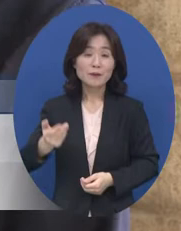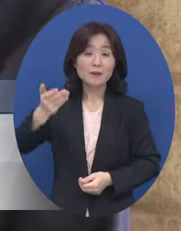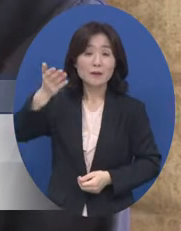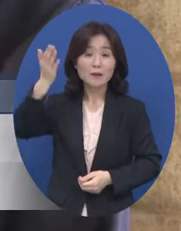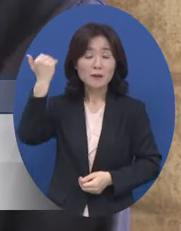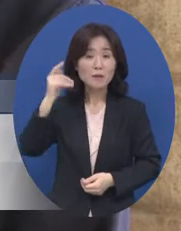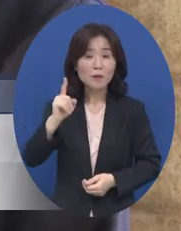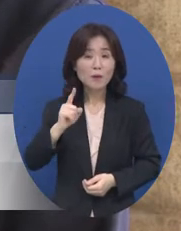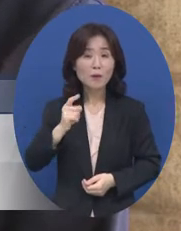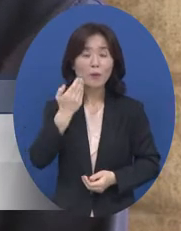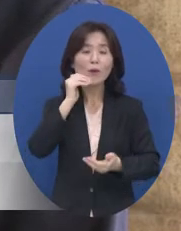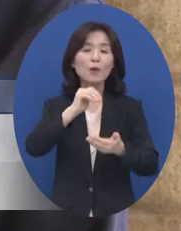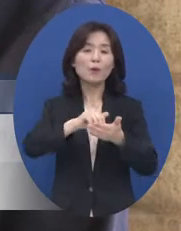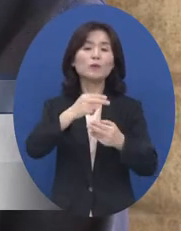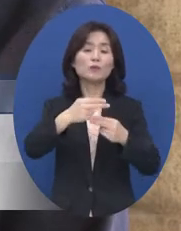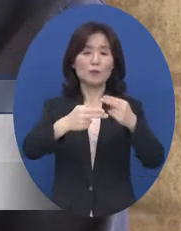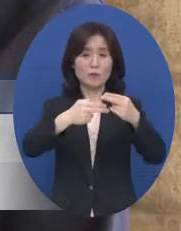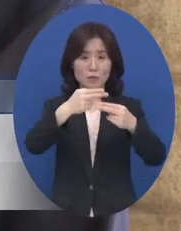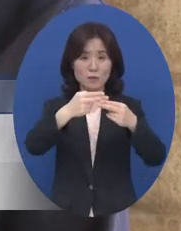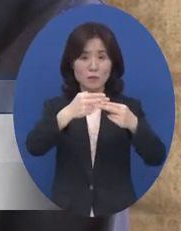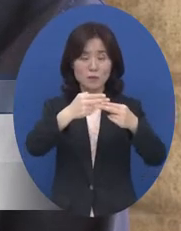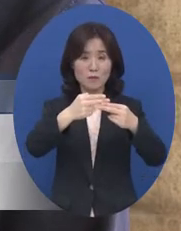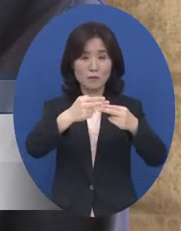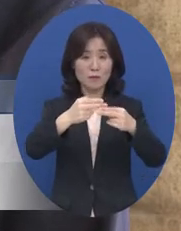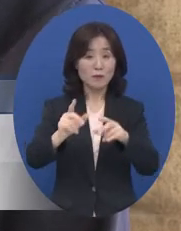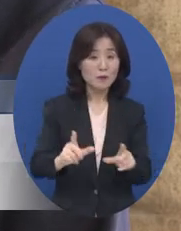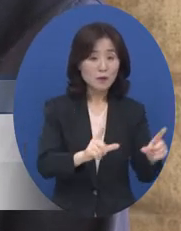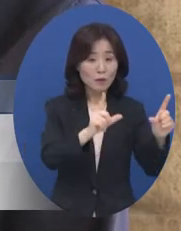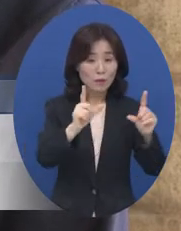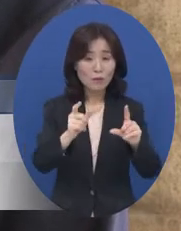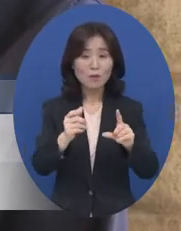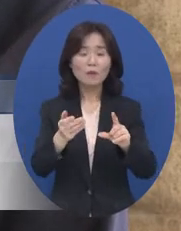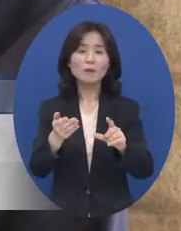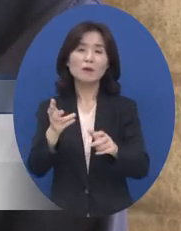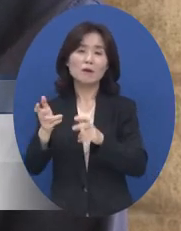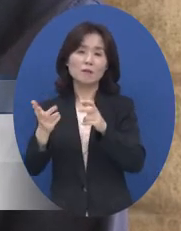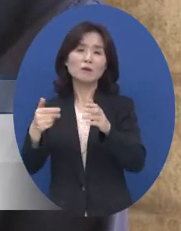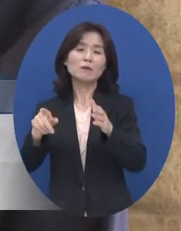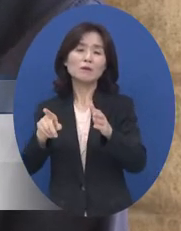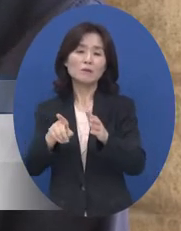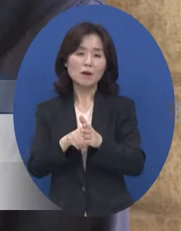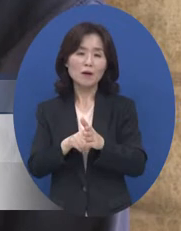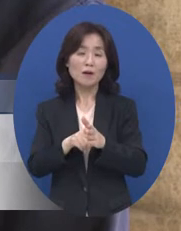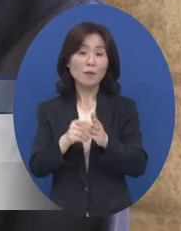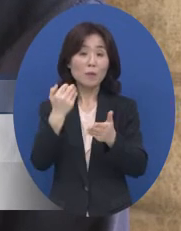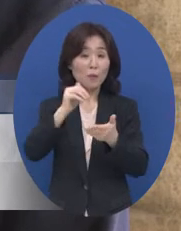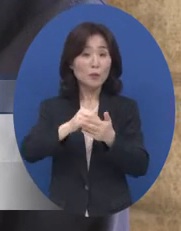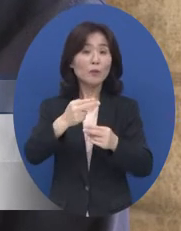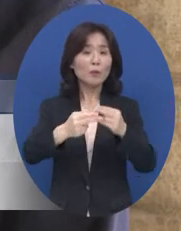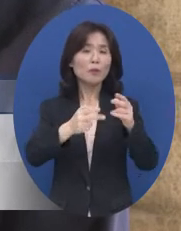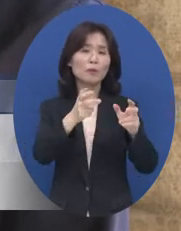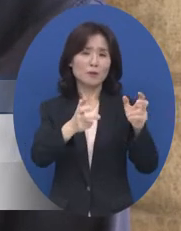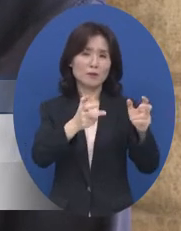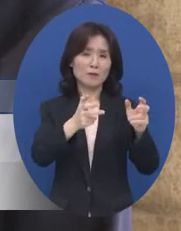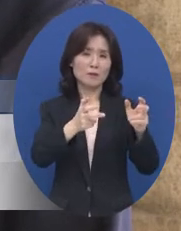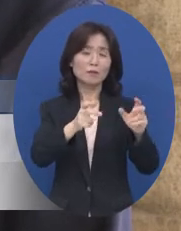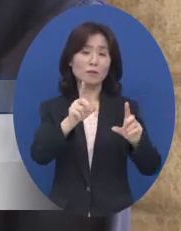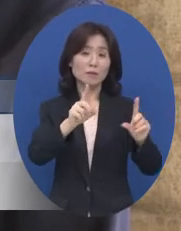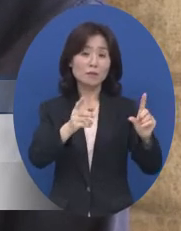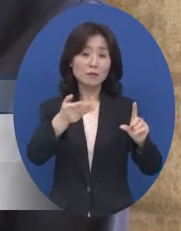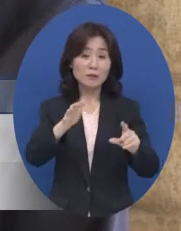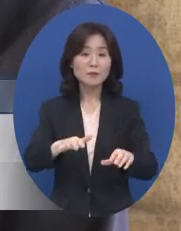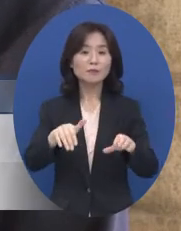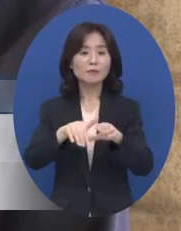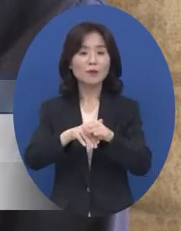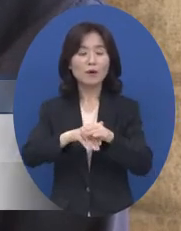예전에는 단지 그저 벽돌, 생계와 산업을 위한 벽돌 공장이었었는데 이게 문화적인